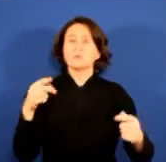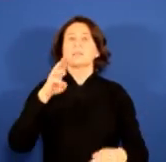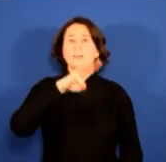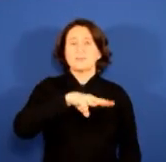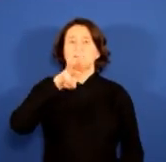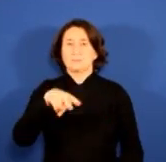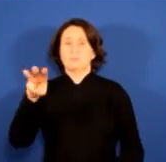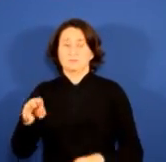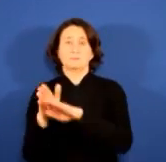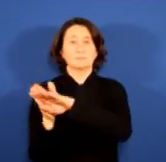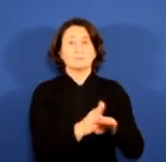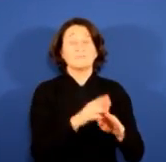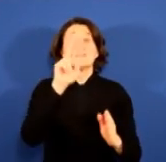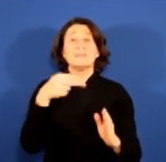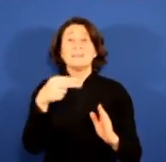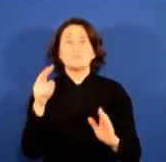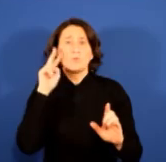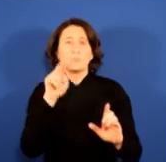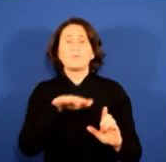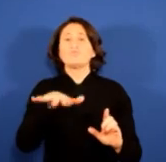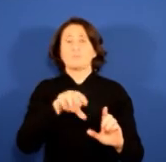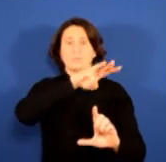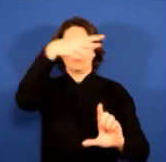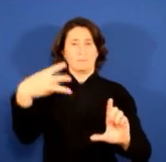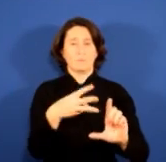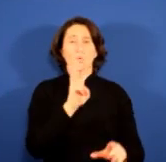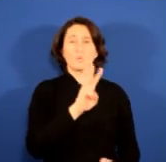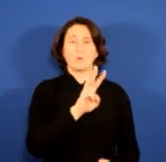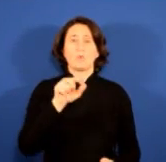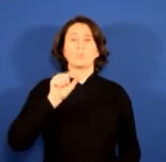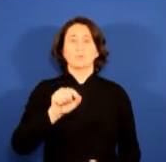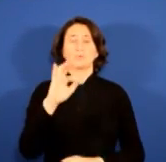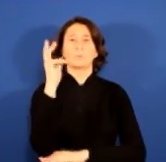du, Aldundiak enplegua sustatzeko dituen politiken diseinua